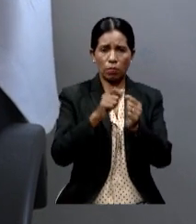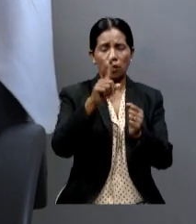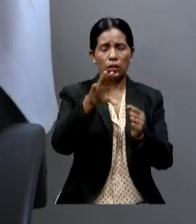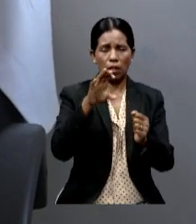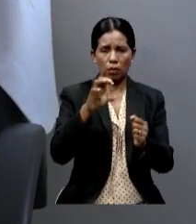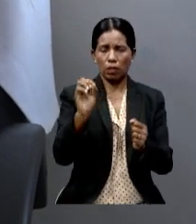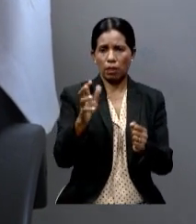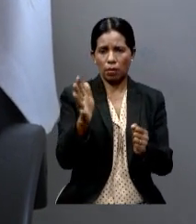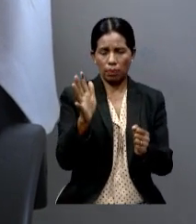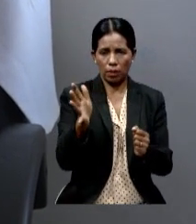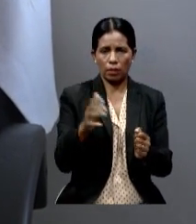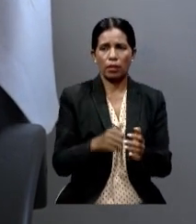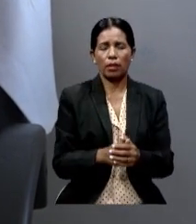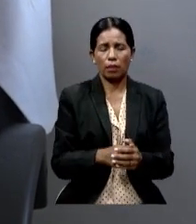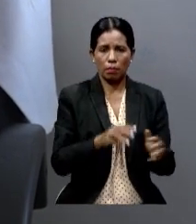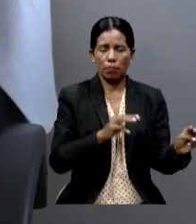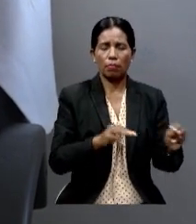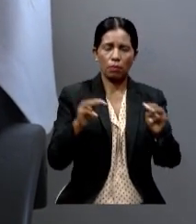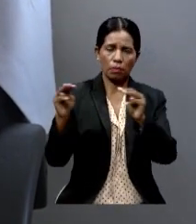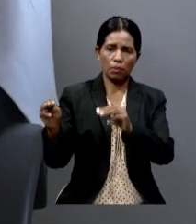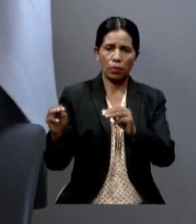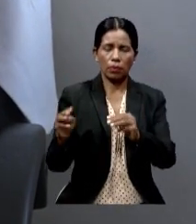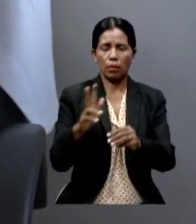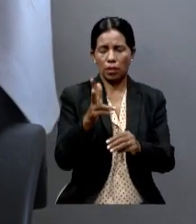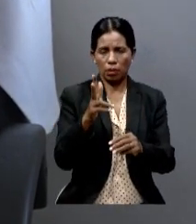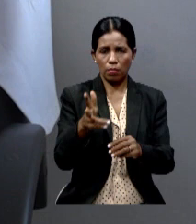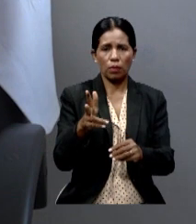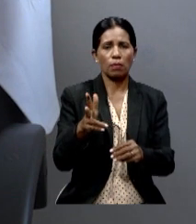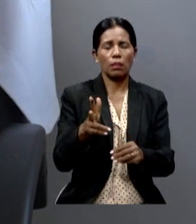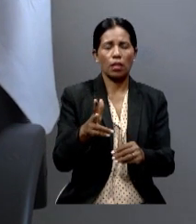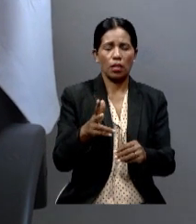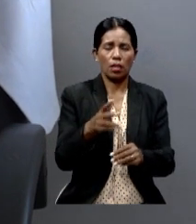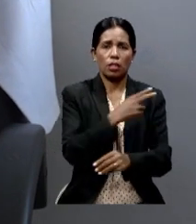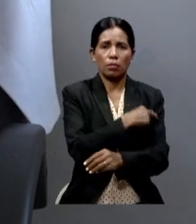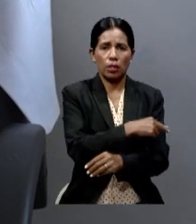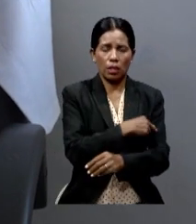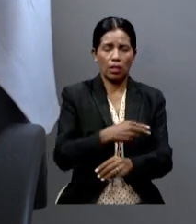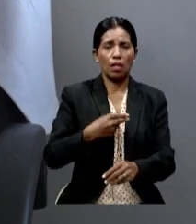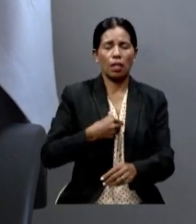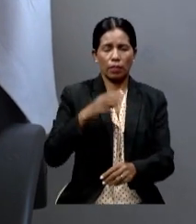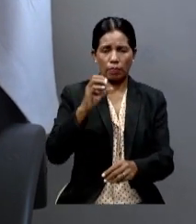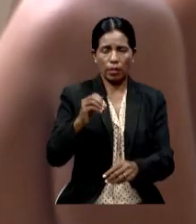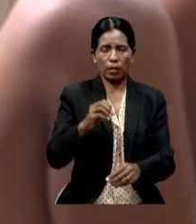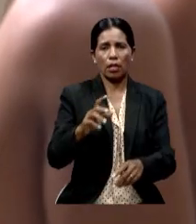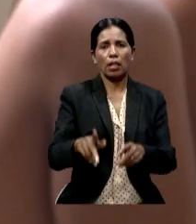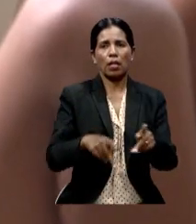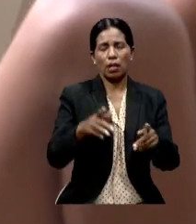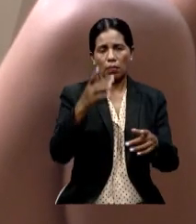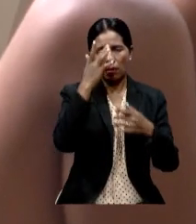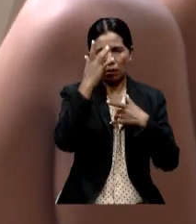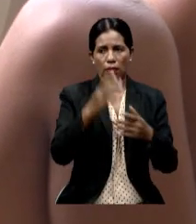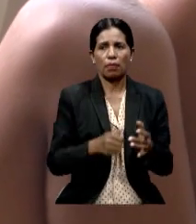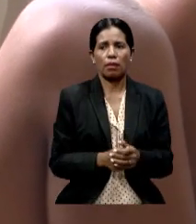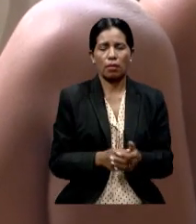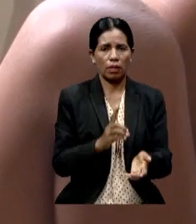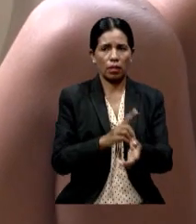Paciente rujuk ba haenge 32, paciente neve mak alta 118 alta periodo ida. Dengue ne